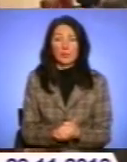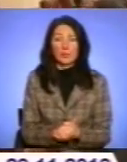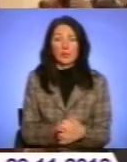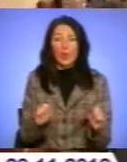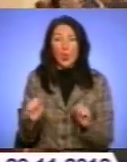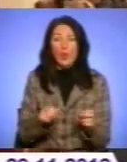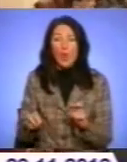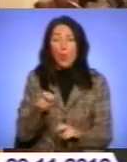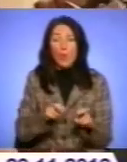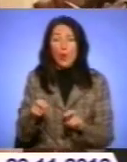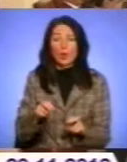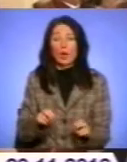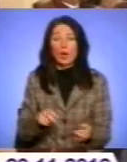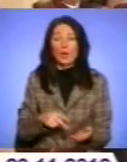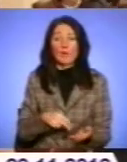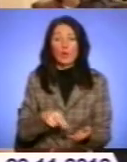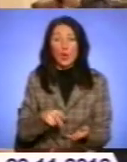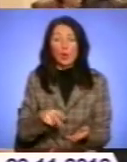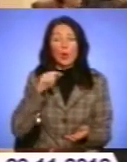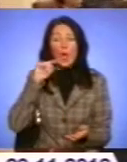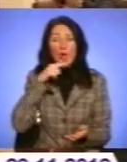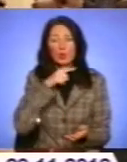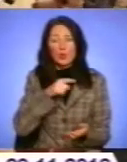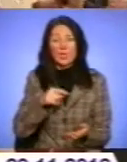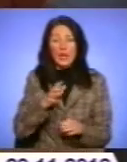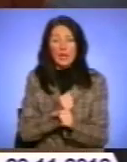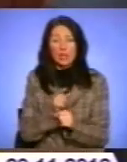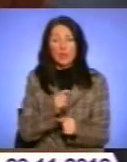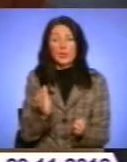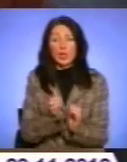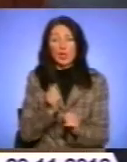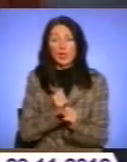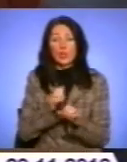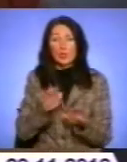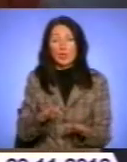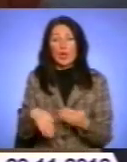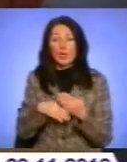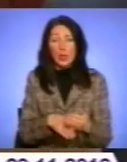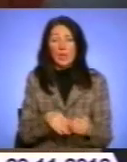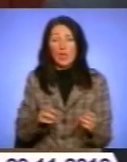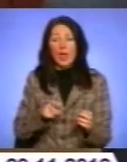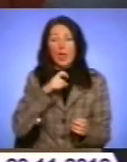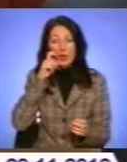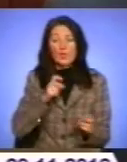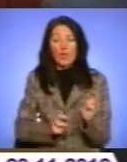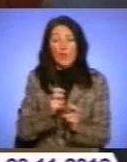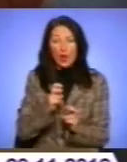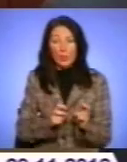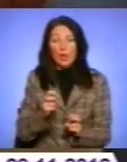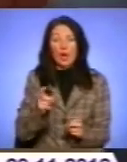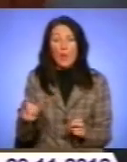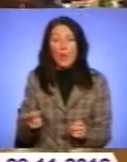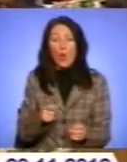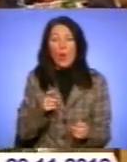Уряд у пошуках виходу з економічної кризи. Аби зберегти робочі місця та сприяти вітчизняним виробникам, у Кабінеті міністрів хочуть знизити податкове навантаження